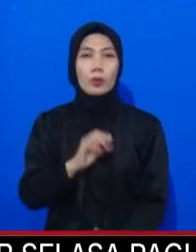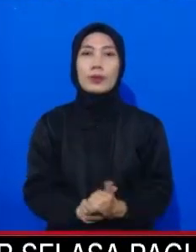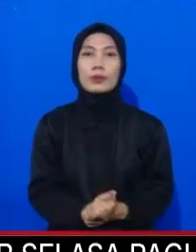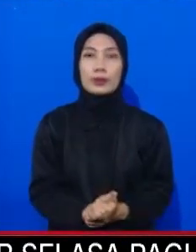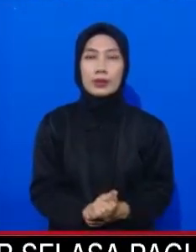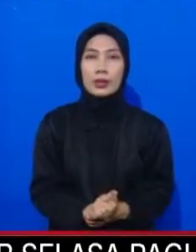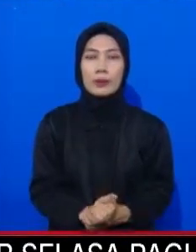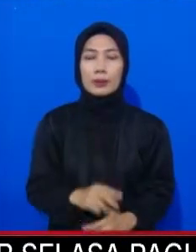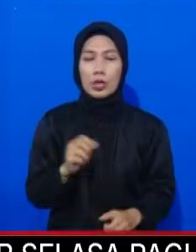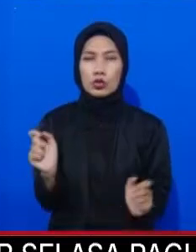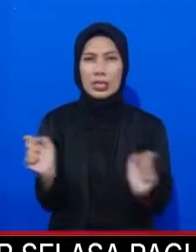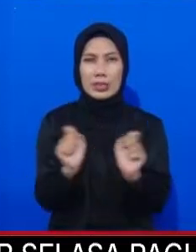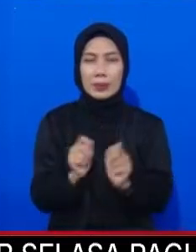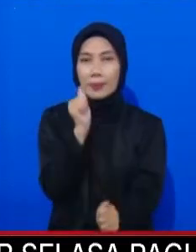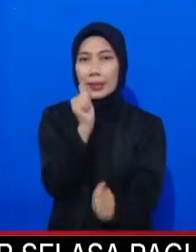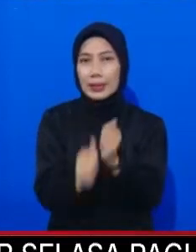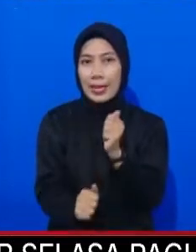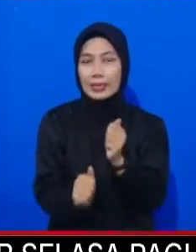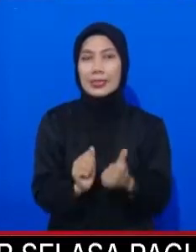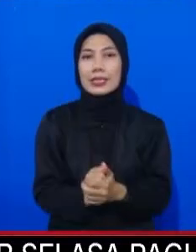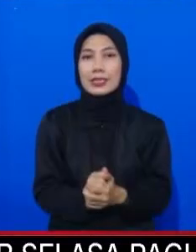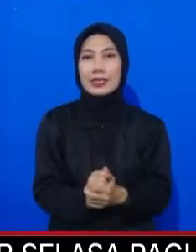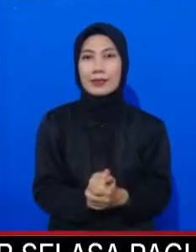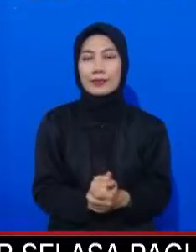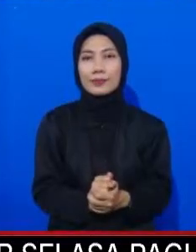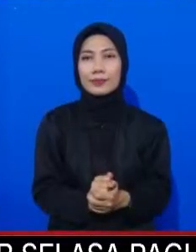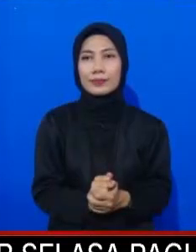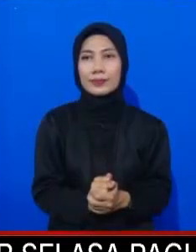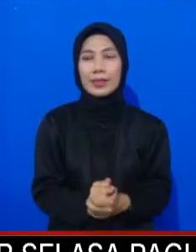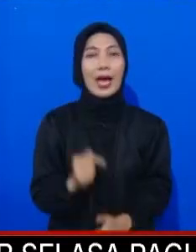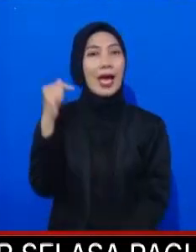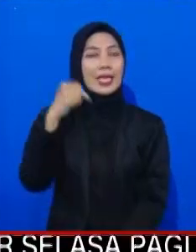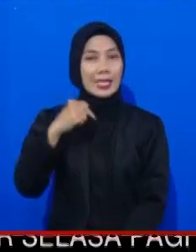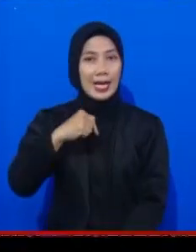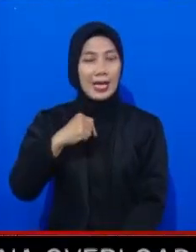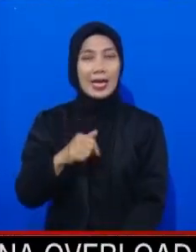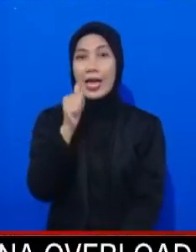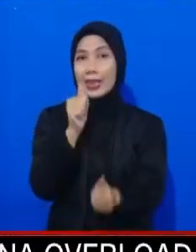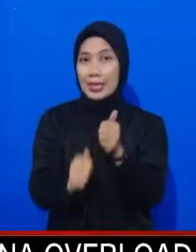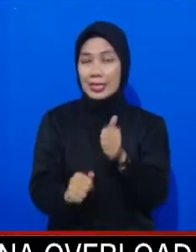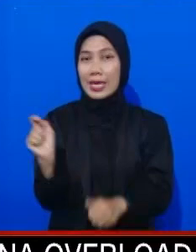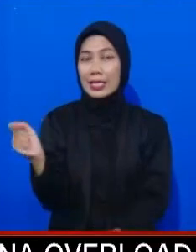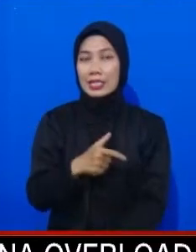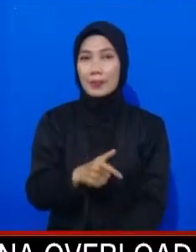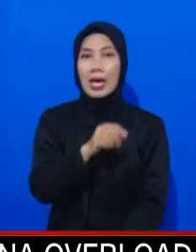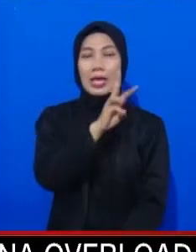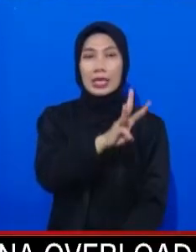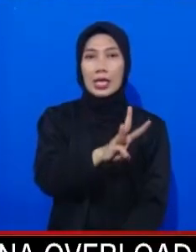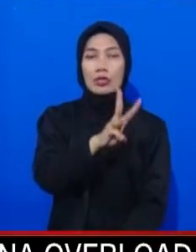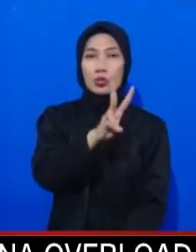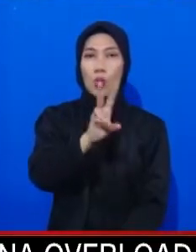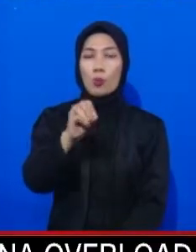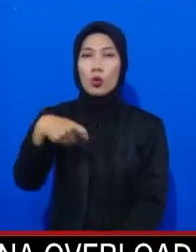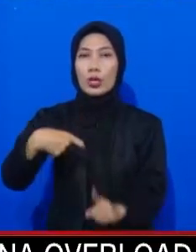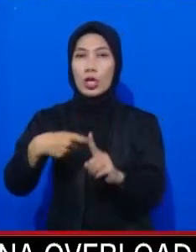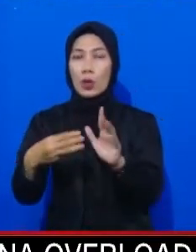memastikan standar operasional dan kenyamanan selama perjalanan. Kali ini uji coba dilakukan dengan kecepatan 320 km